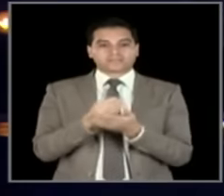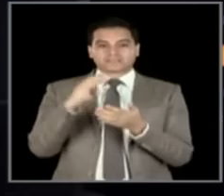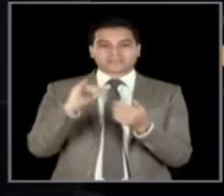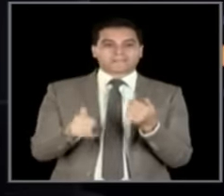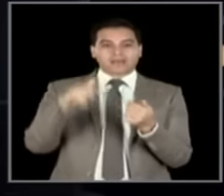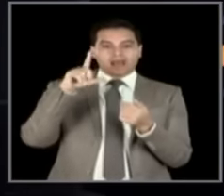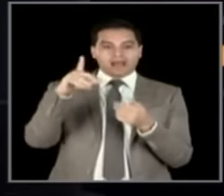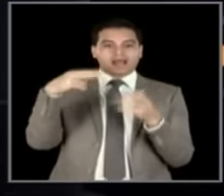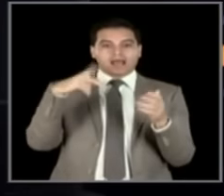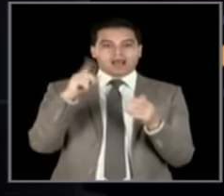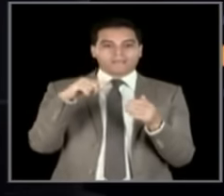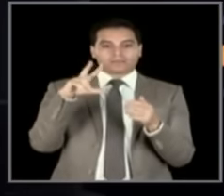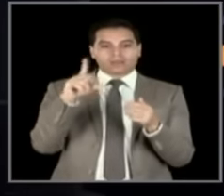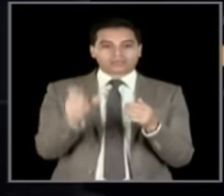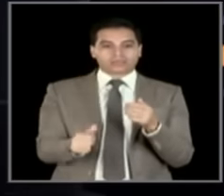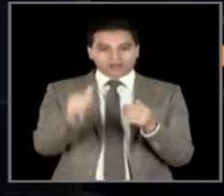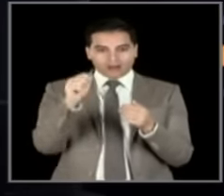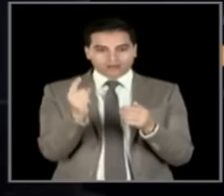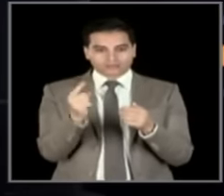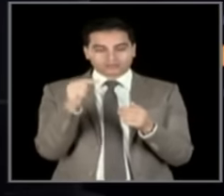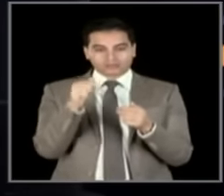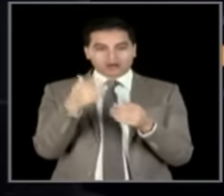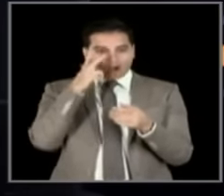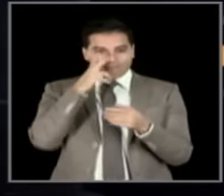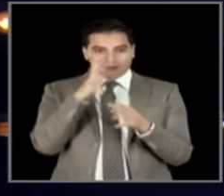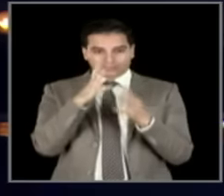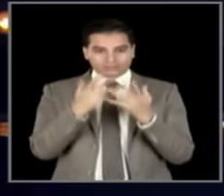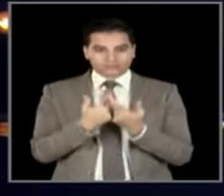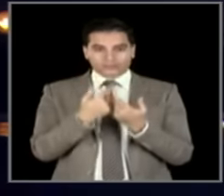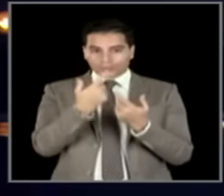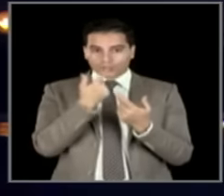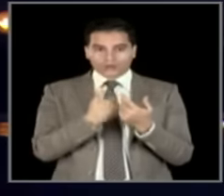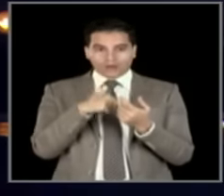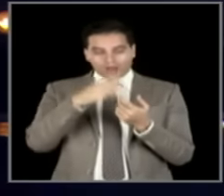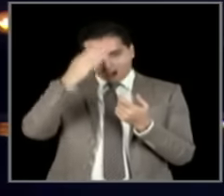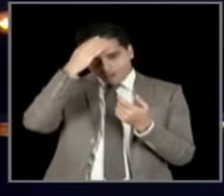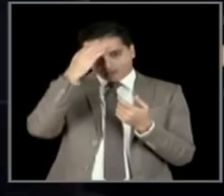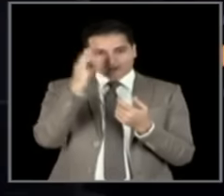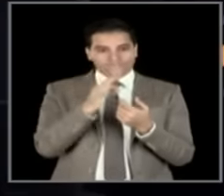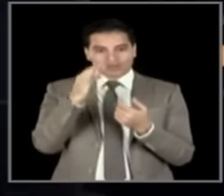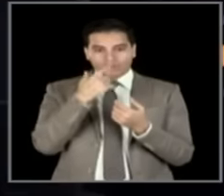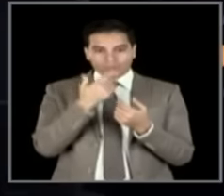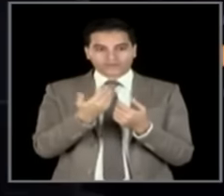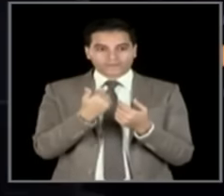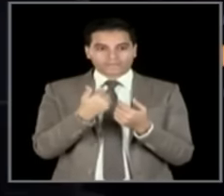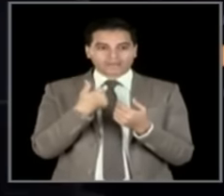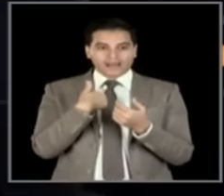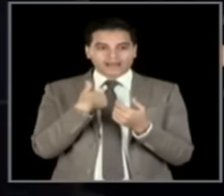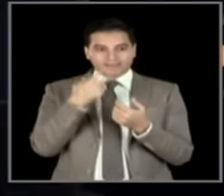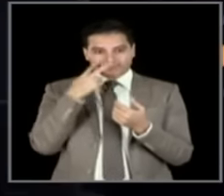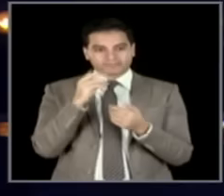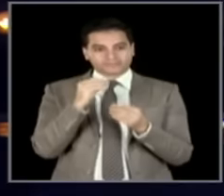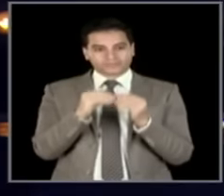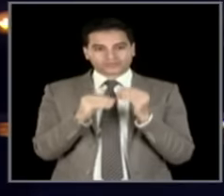الناصر. اخبار الخط العربي ايه؟ لا الحمد لله يعني ما كتبتلناش العباقره فين؟ والله كنت هجيبها بس يعني نسيتها